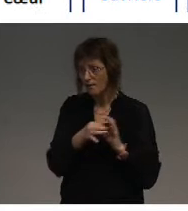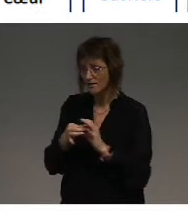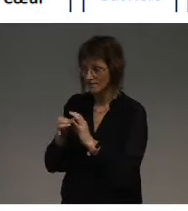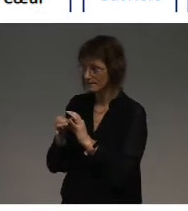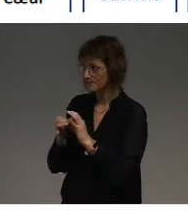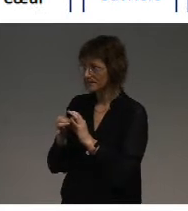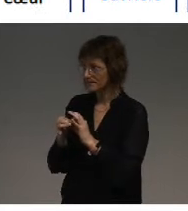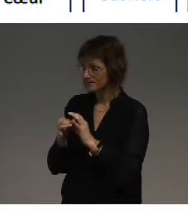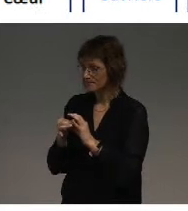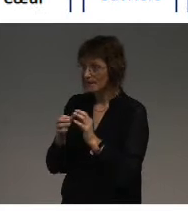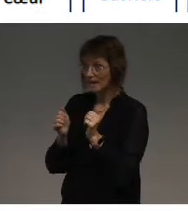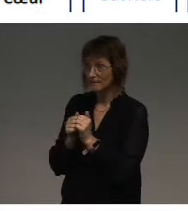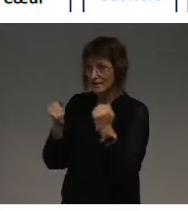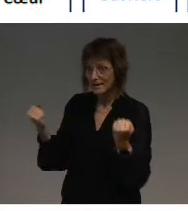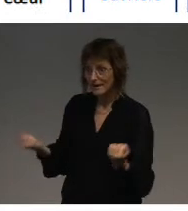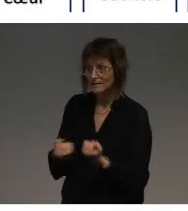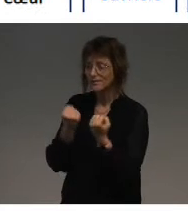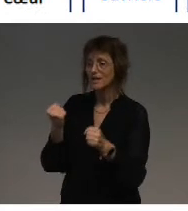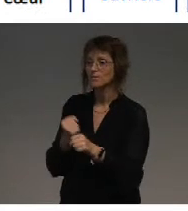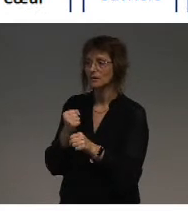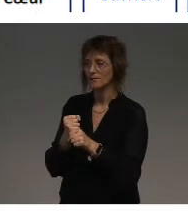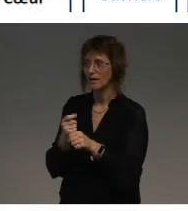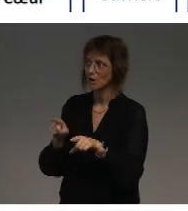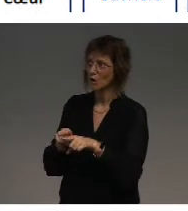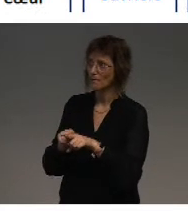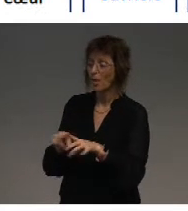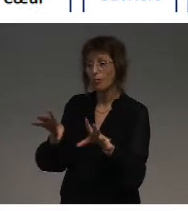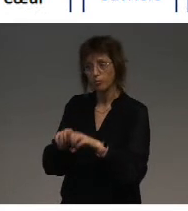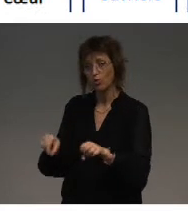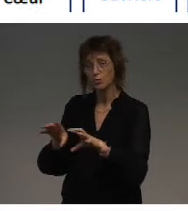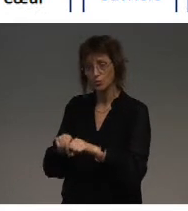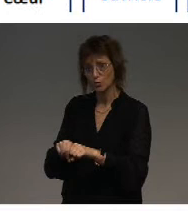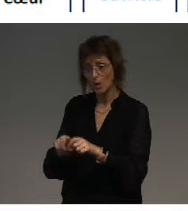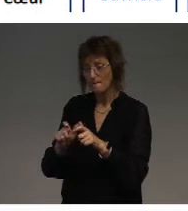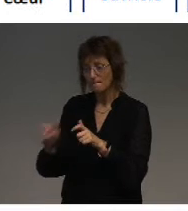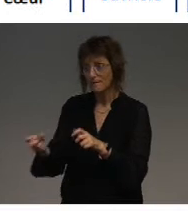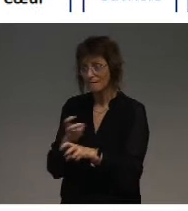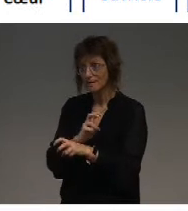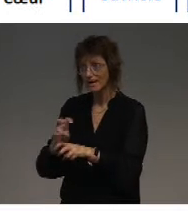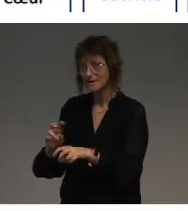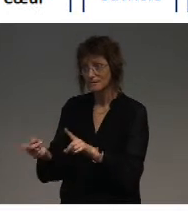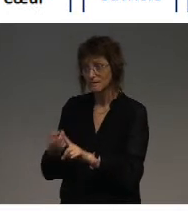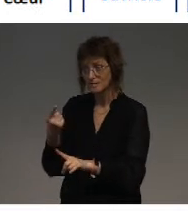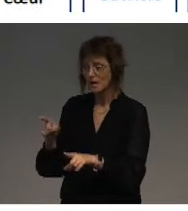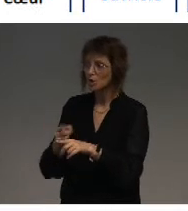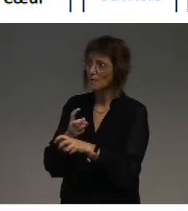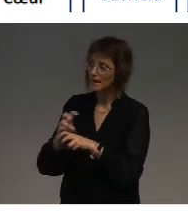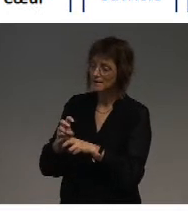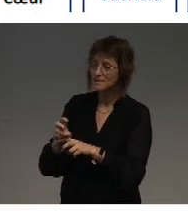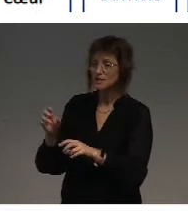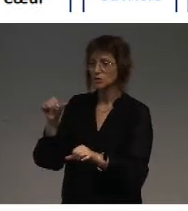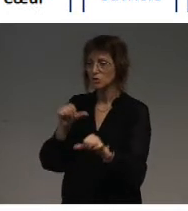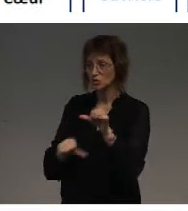on va dire à l'activité de travail en soi, à l'activité de production, qui vont générer des risques particuliers comme des risques chimiques, physiques ou